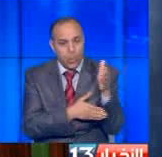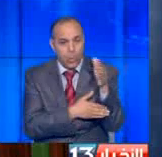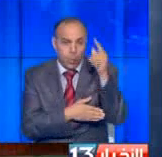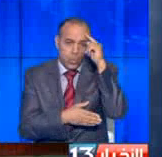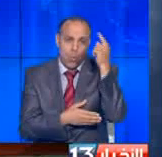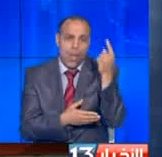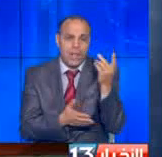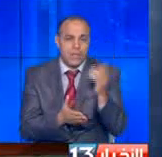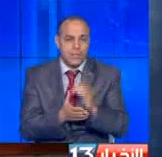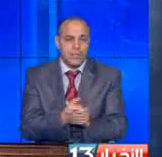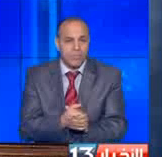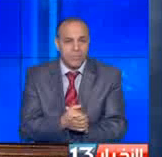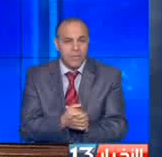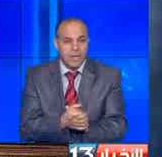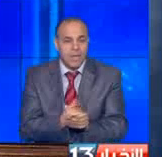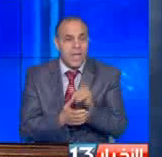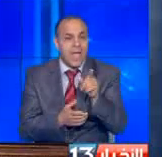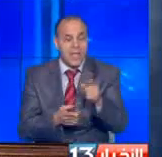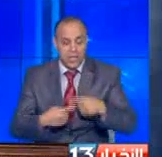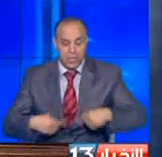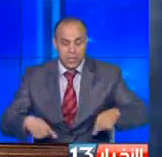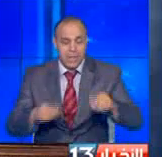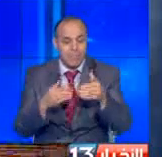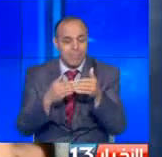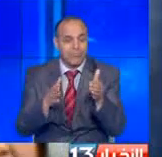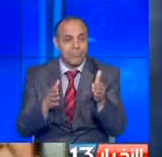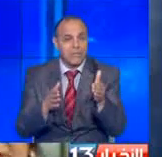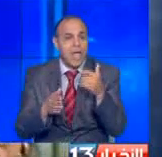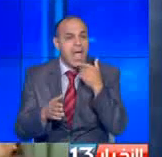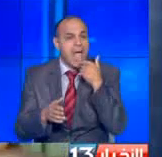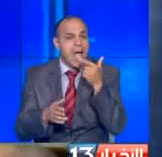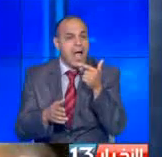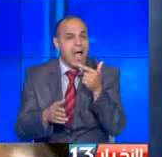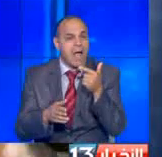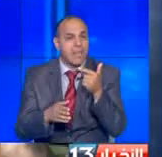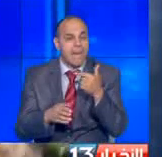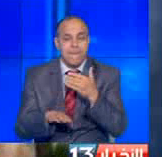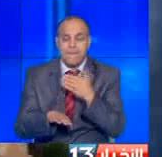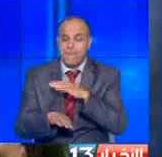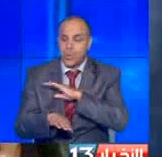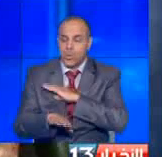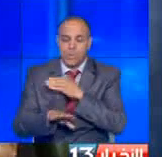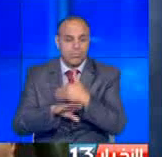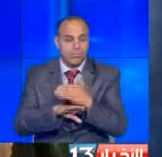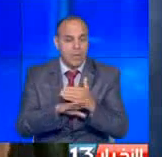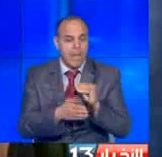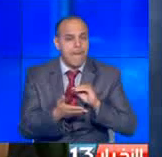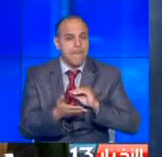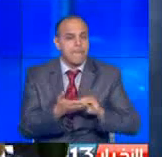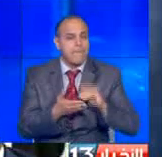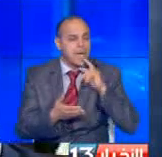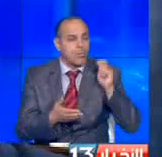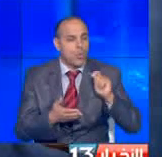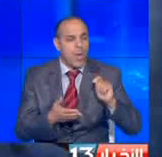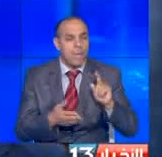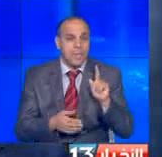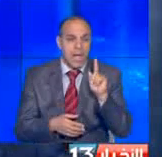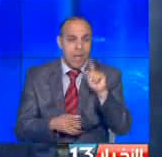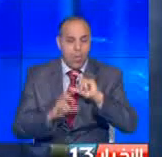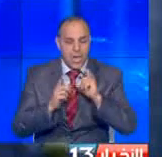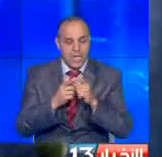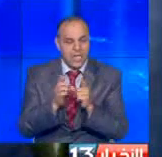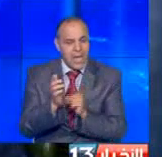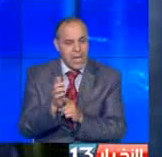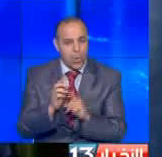واحد وقد خصصت الجلسه الافتتاحيه للاعلان عن التوسيع المسؤوليات داخل مكتب مجلس نواب الشعب واللجان